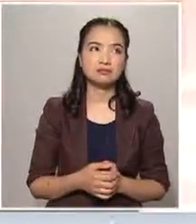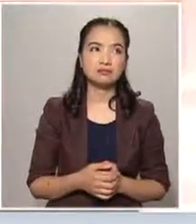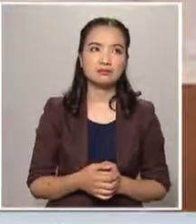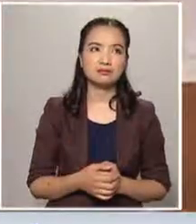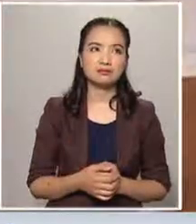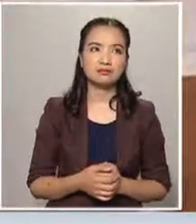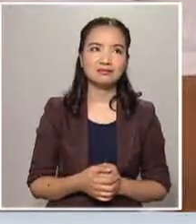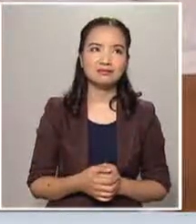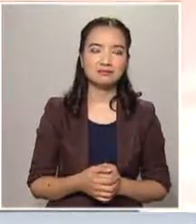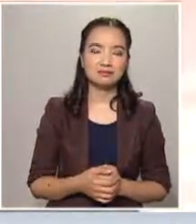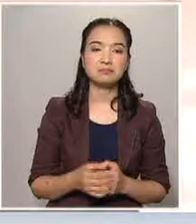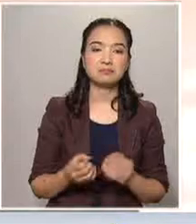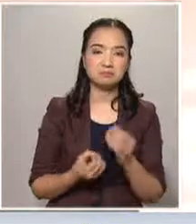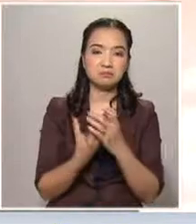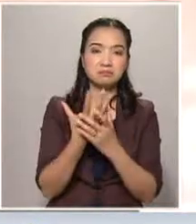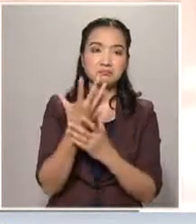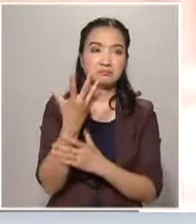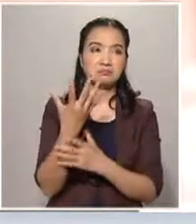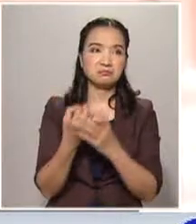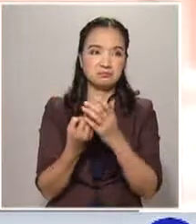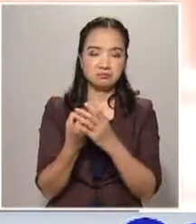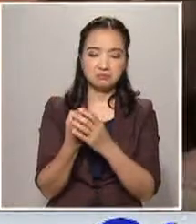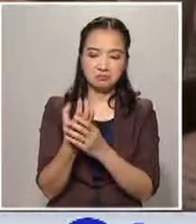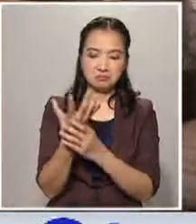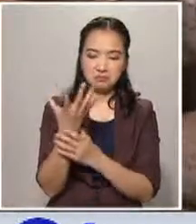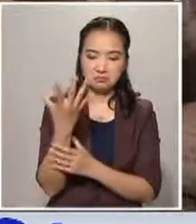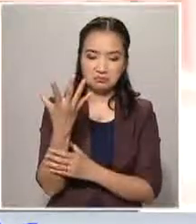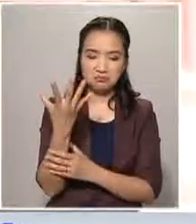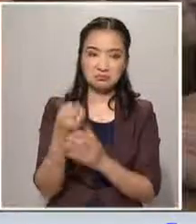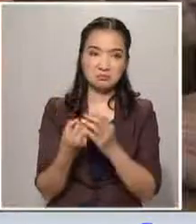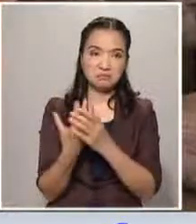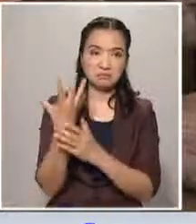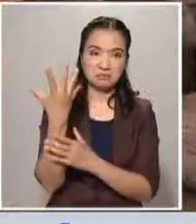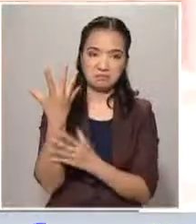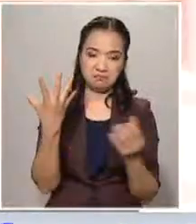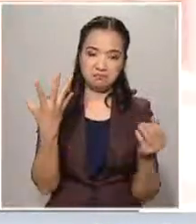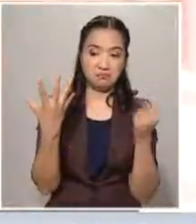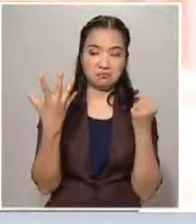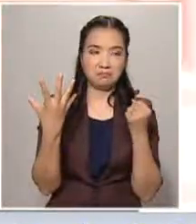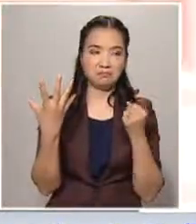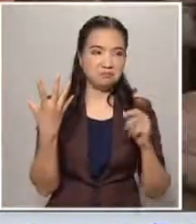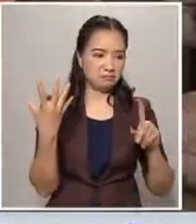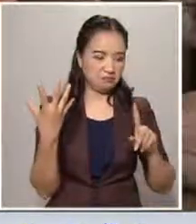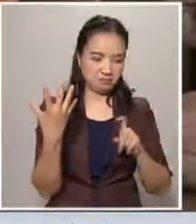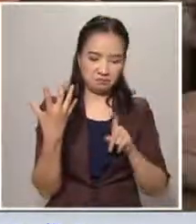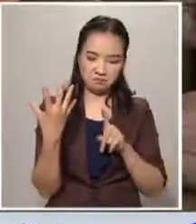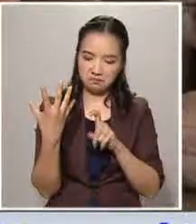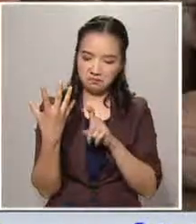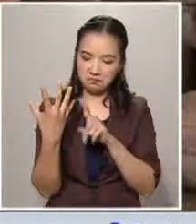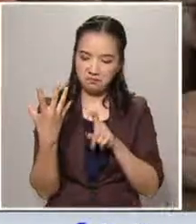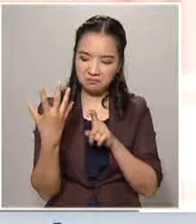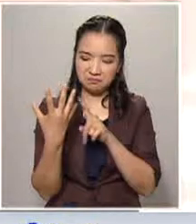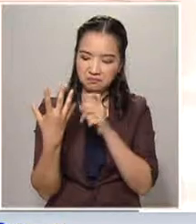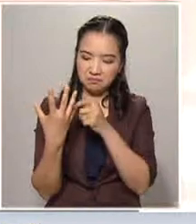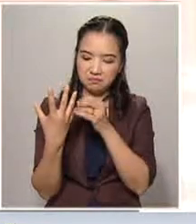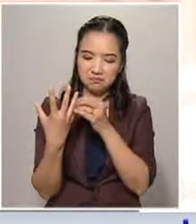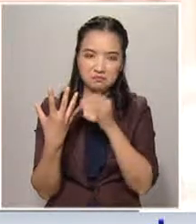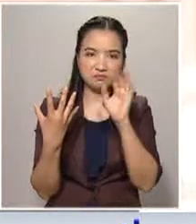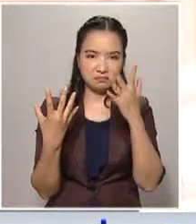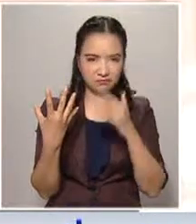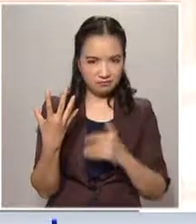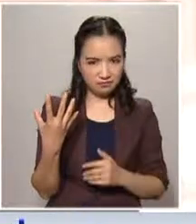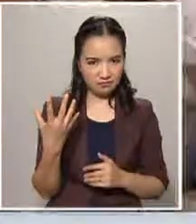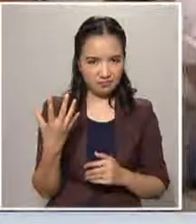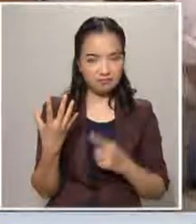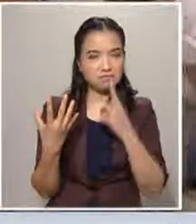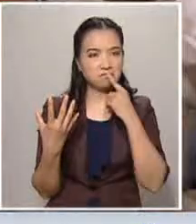ม่ใช่พืชเกษตรเนี่ยทำให้แก่แล้วเราไม่ต้องไปกลัวหนอนเพี้ยจะมา หนอนเพี้ยสู้ไม่ได้ ไม่ได้แข็งแรงเขาไว้และแดดส่งถึงโค นโอ้นี่ทฤษฎีผู้